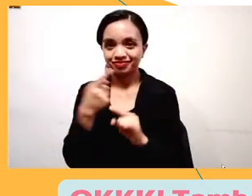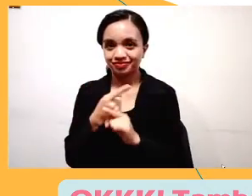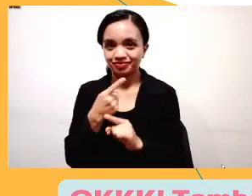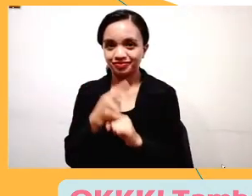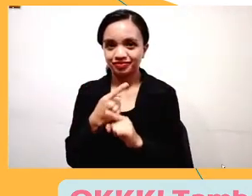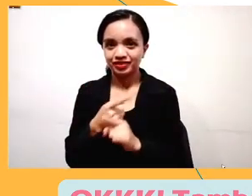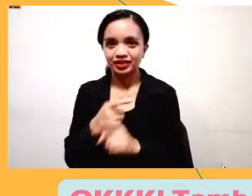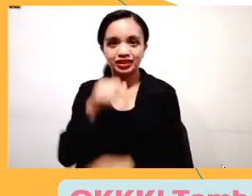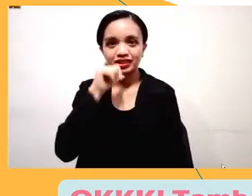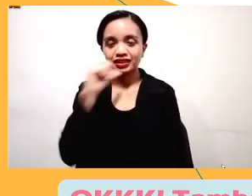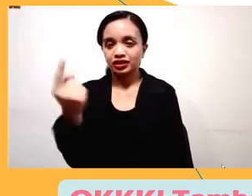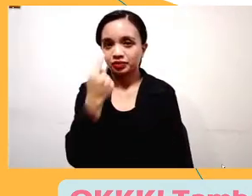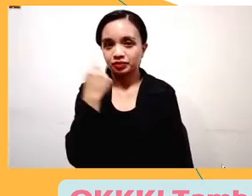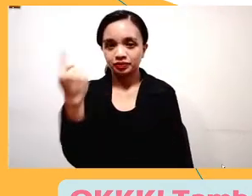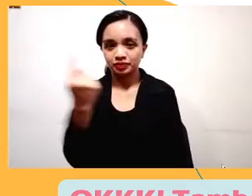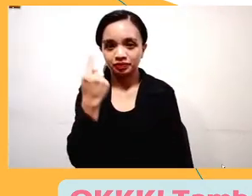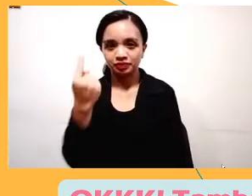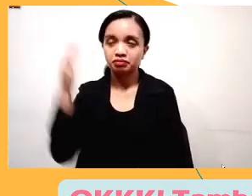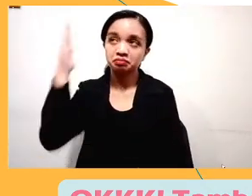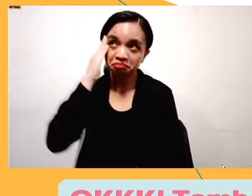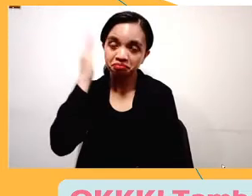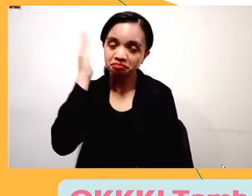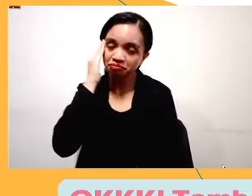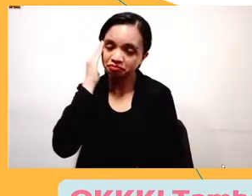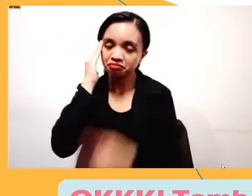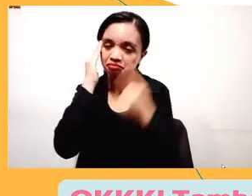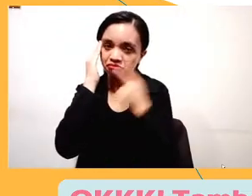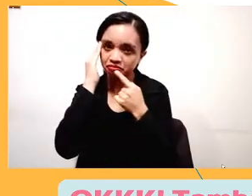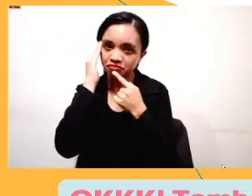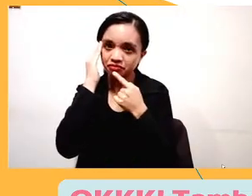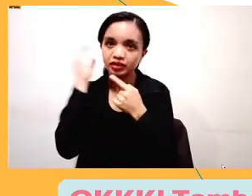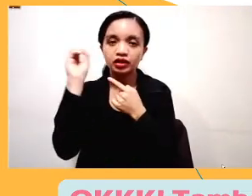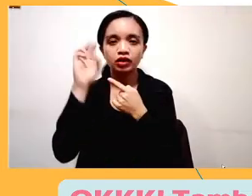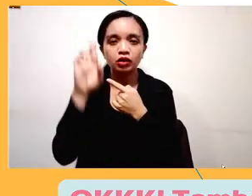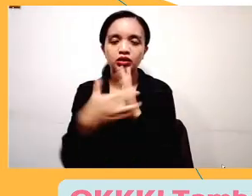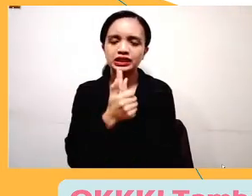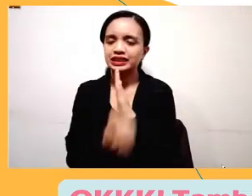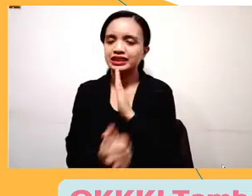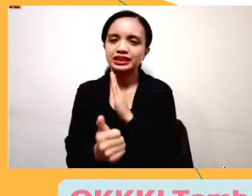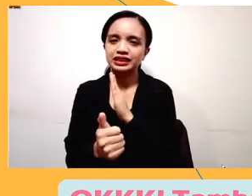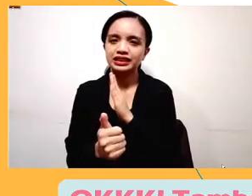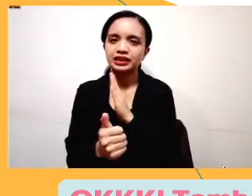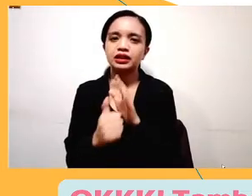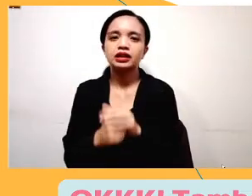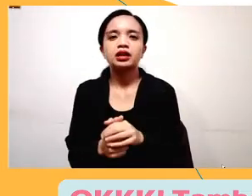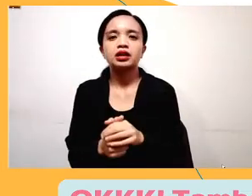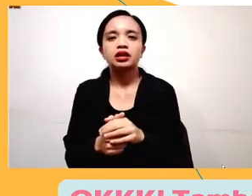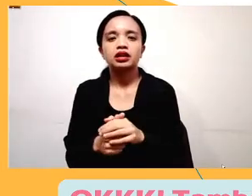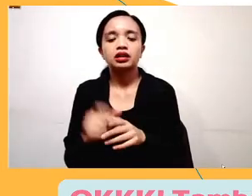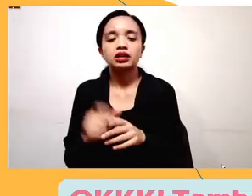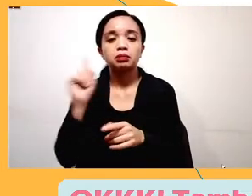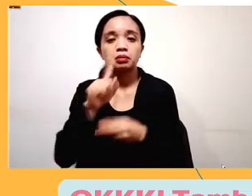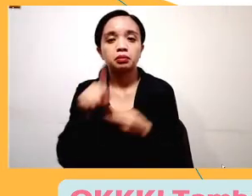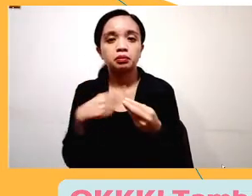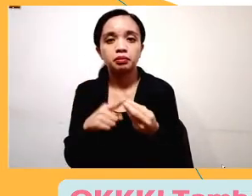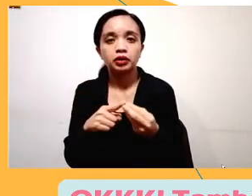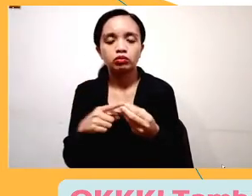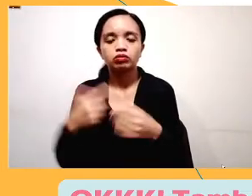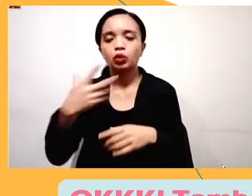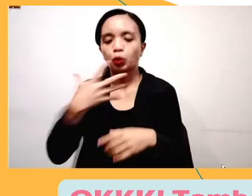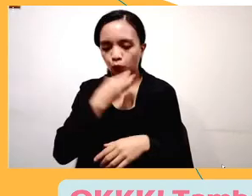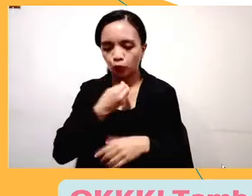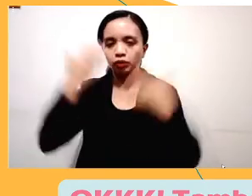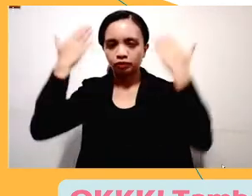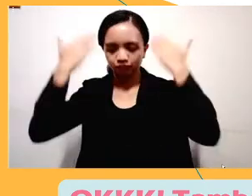ito usapin ng knowledge o kaya skills. Usapin rin ito ng pagkatao. At